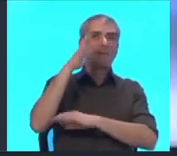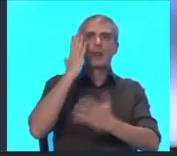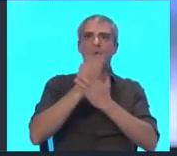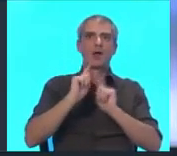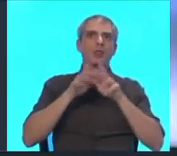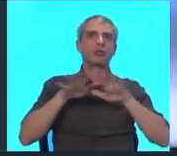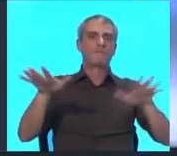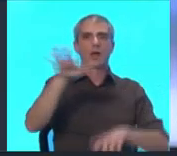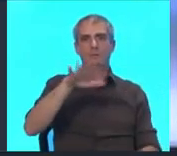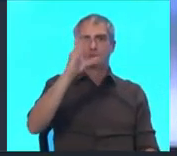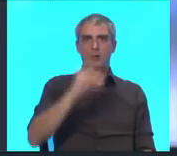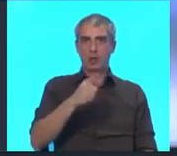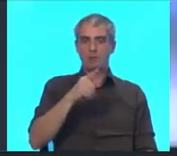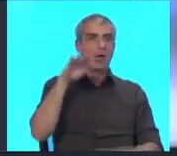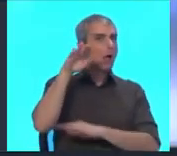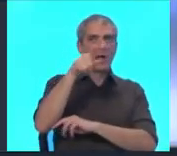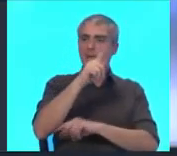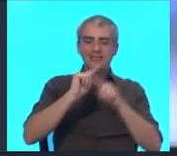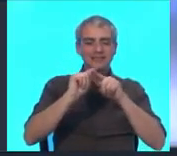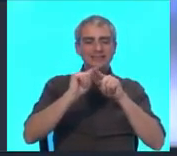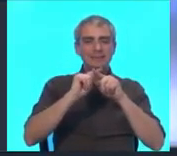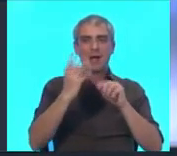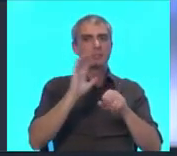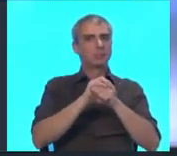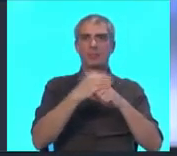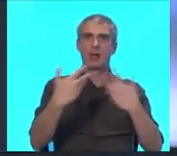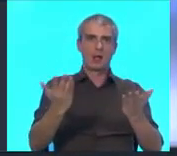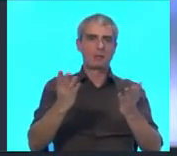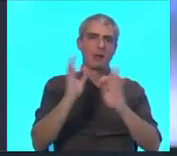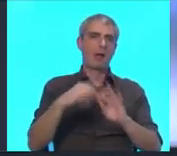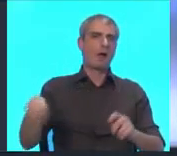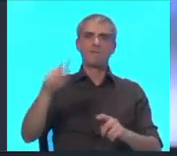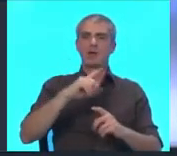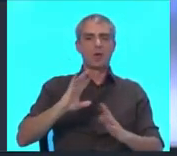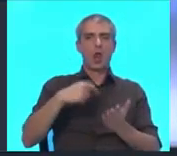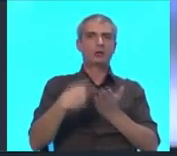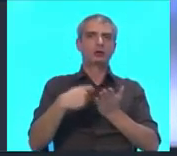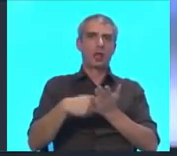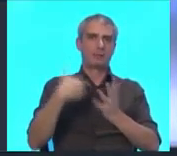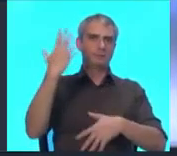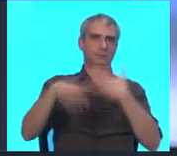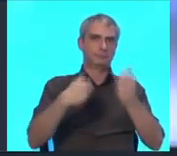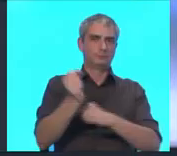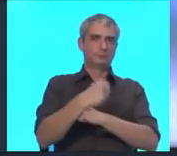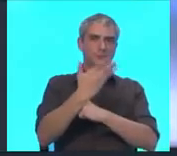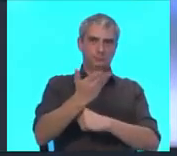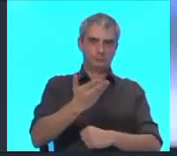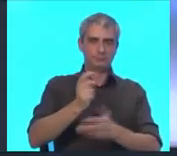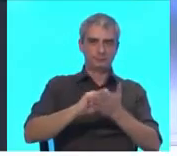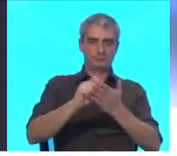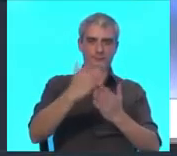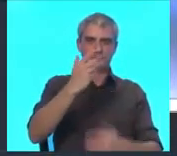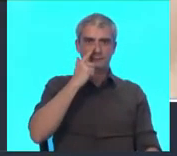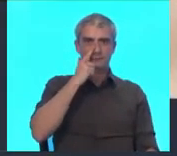הדרום. על הגמל לא היו סימני זיהוי, ושוב, אף אחד לא ישלם על ההפקרות. הדיווח של כתבנו בדרום, איציק